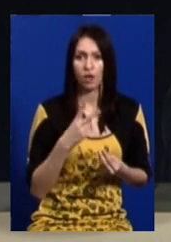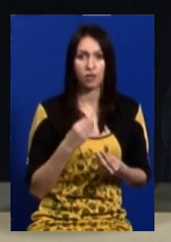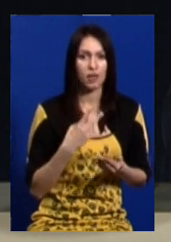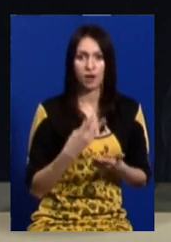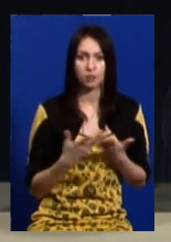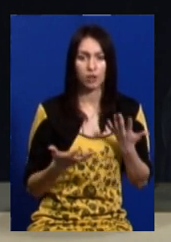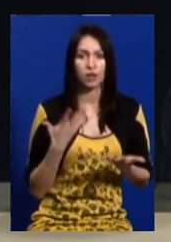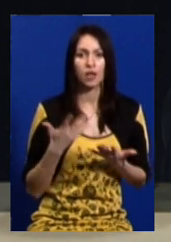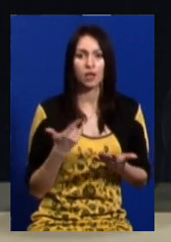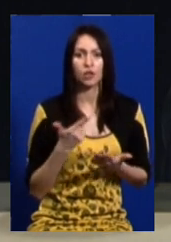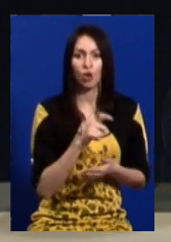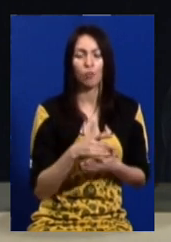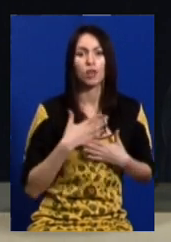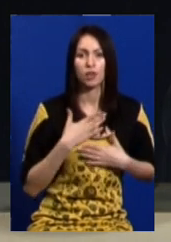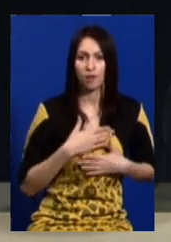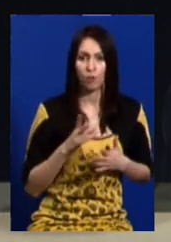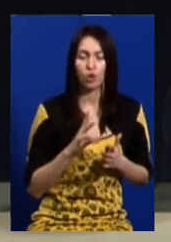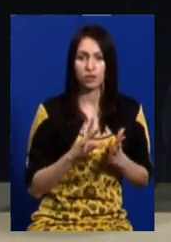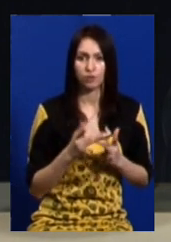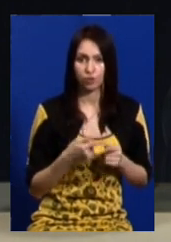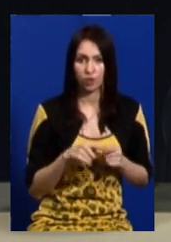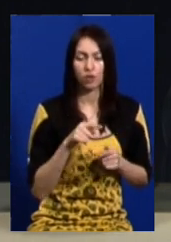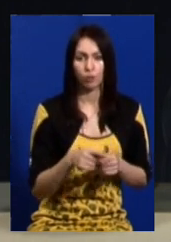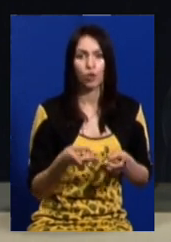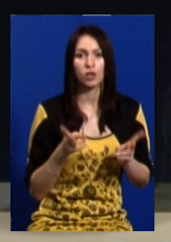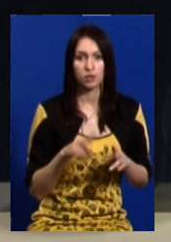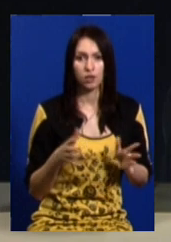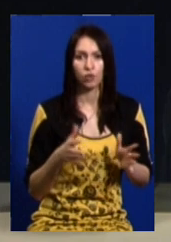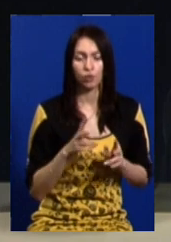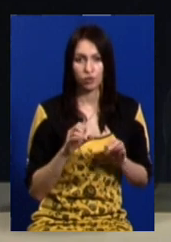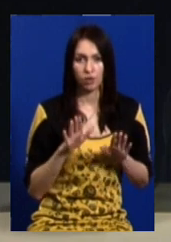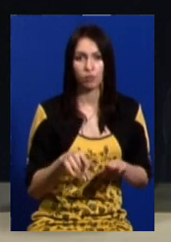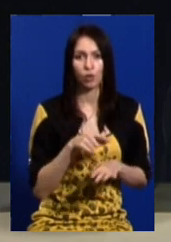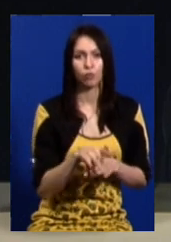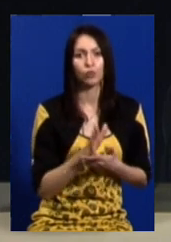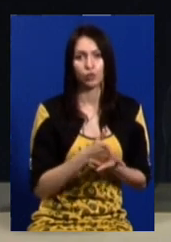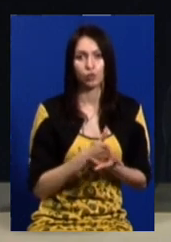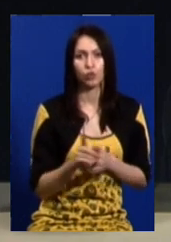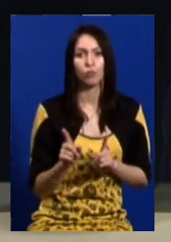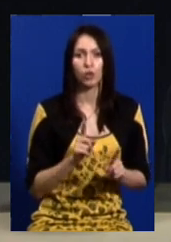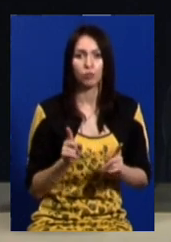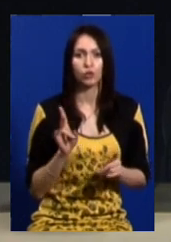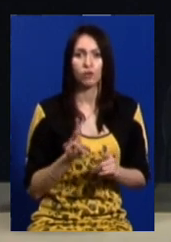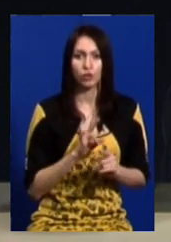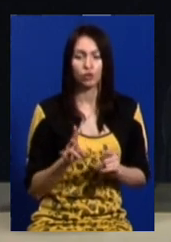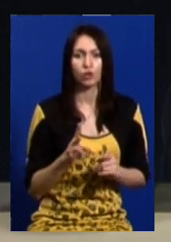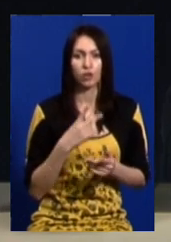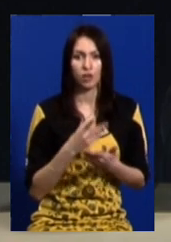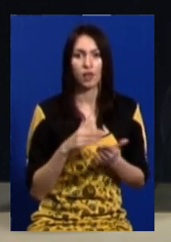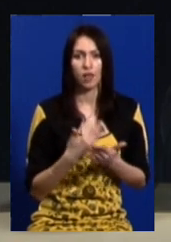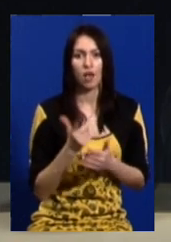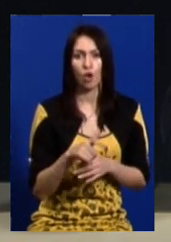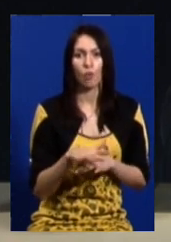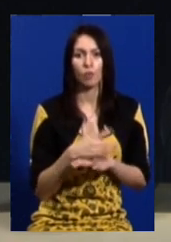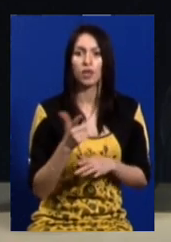Якщо громада задоволена священником цим, він залишається на місці, він служить. Тому що священник призначається для громади. Якщо